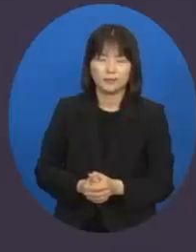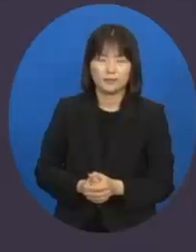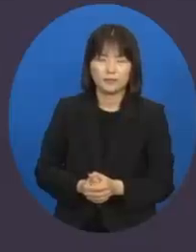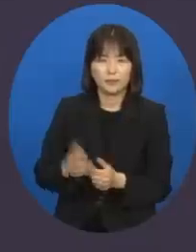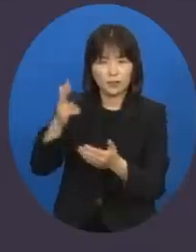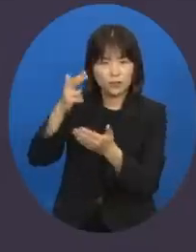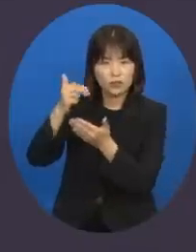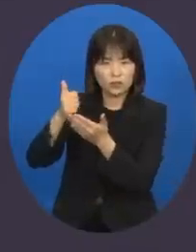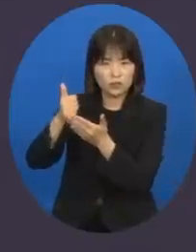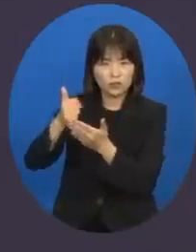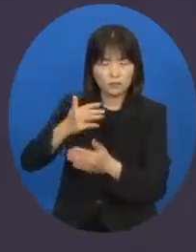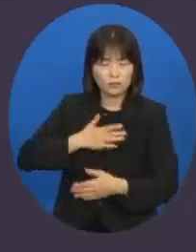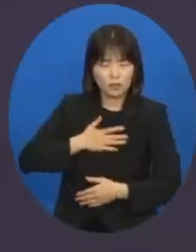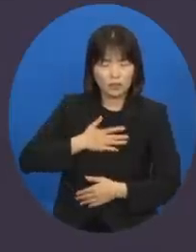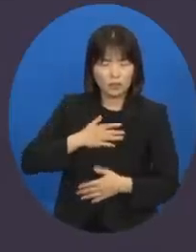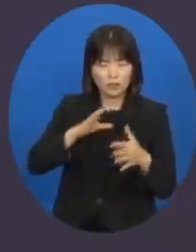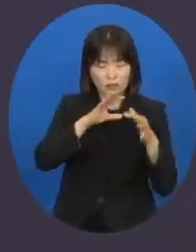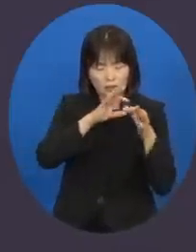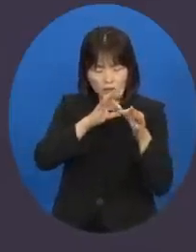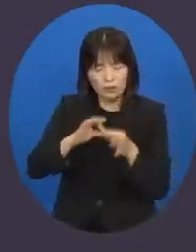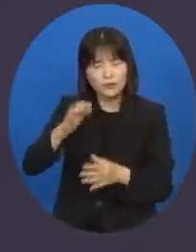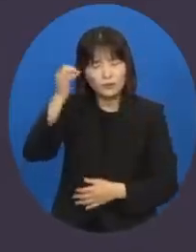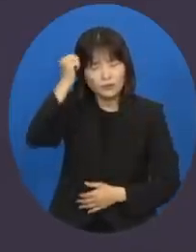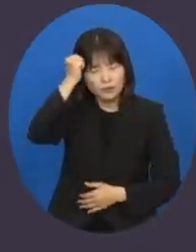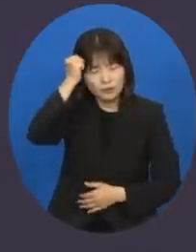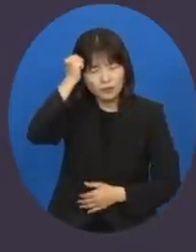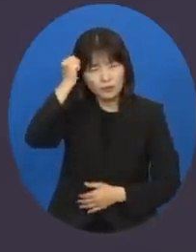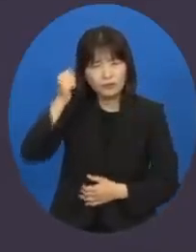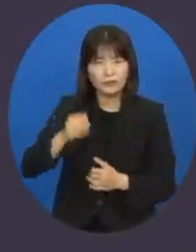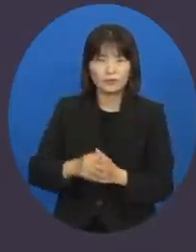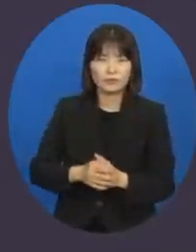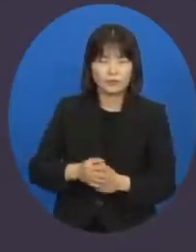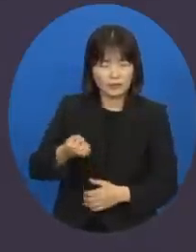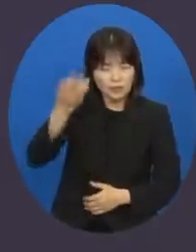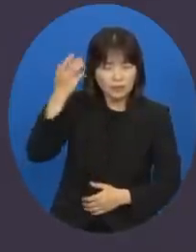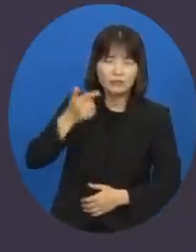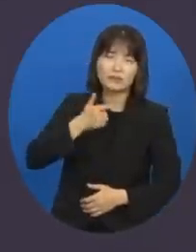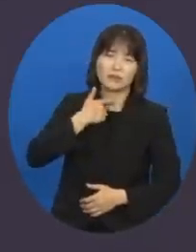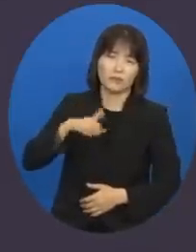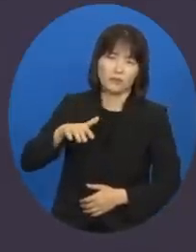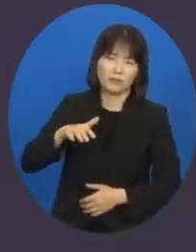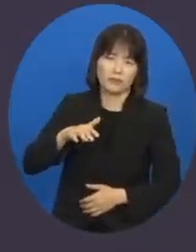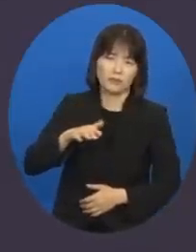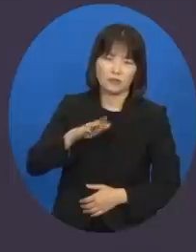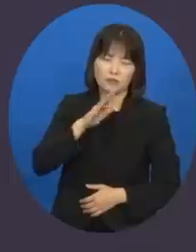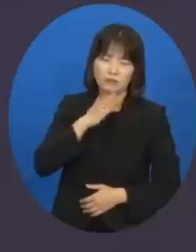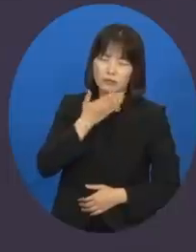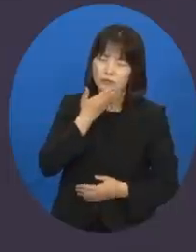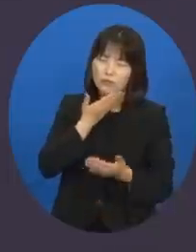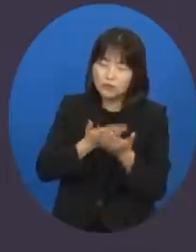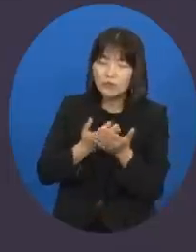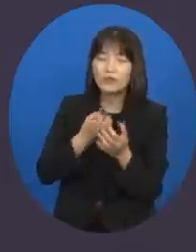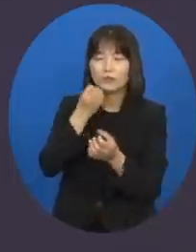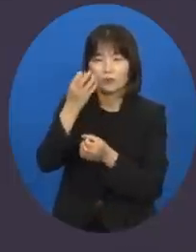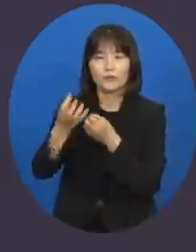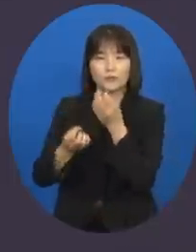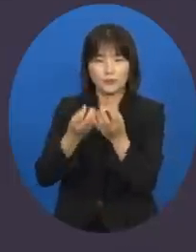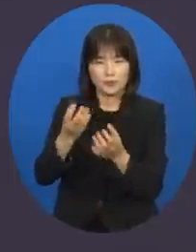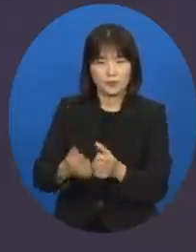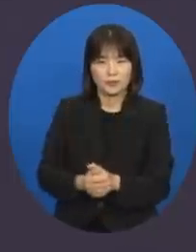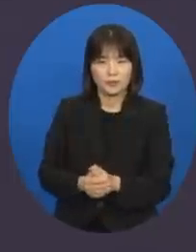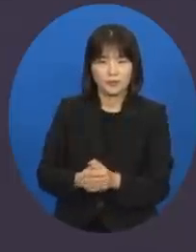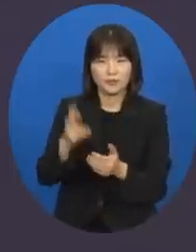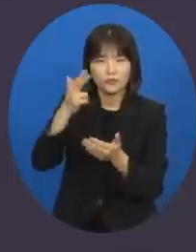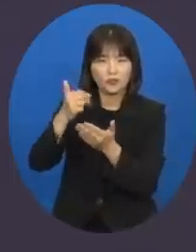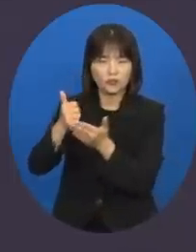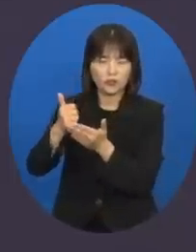주님은 나를 잊으신 적이 한 번도 없으시다라는 고백이니까 이것이 참 귀한 고백인 것이죠. 주님